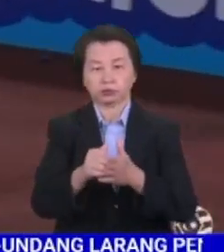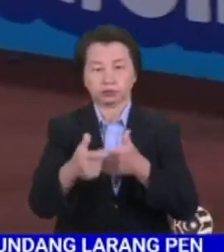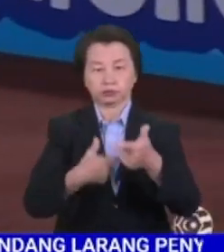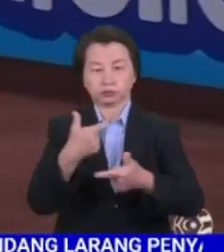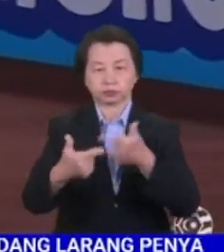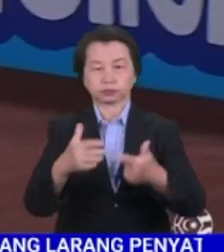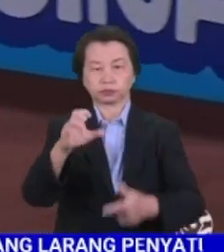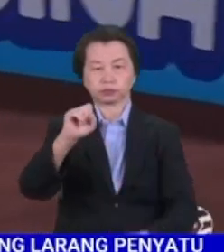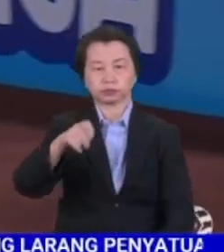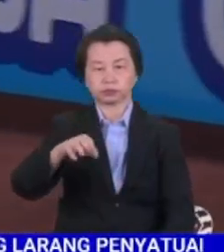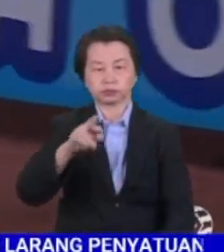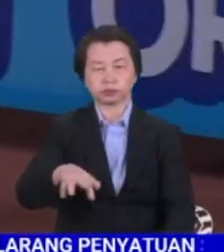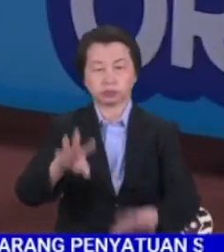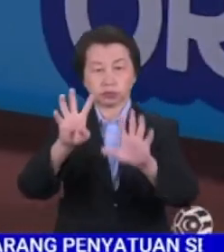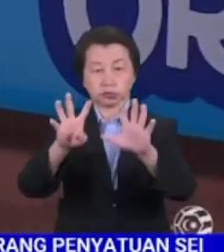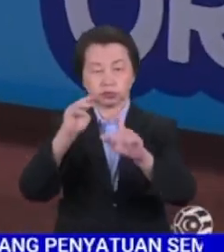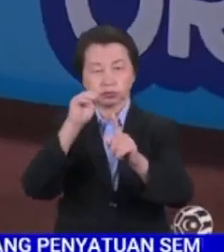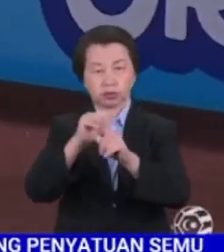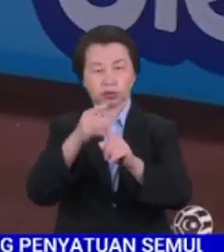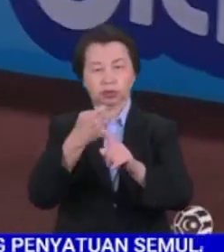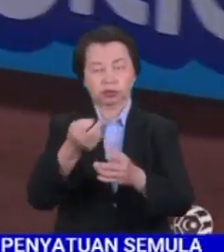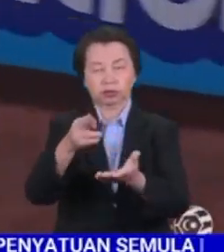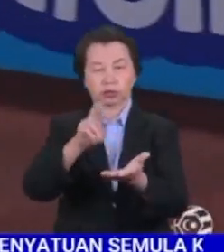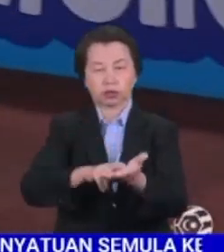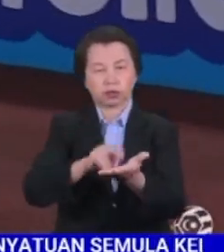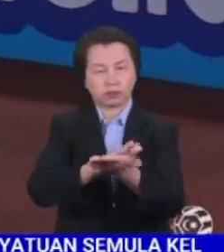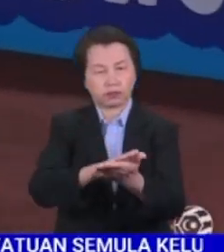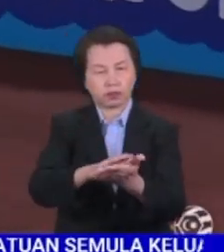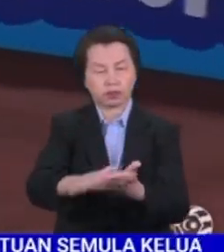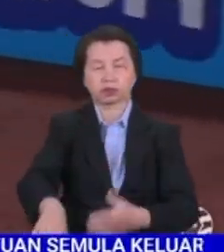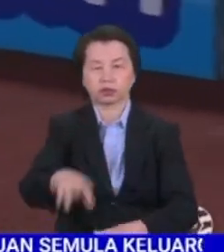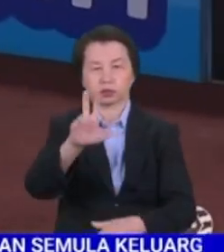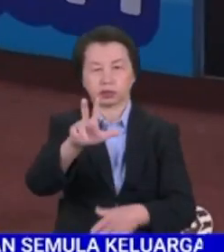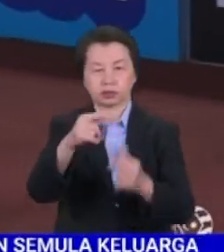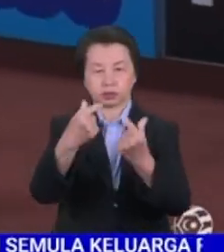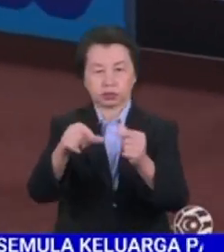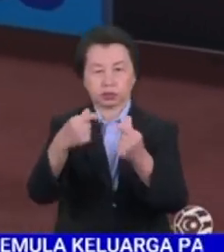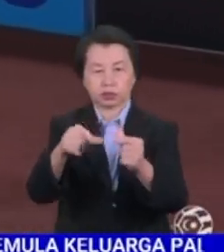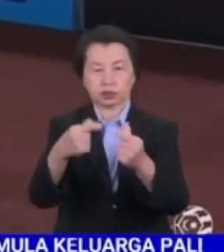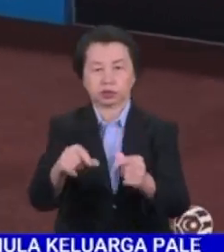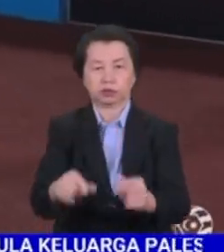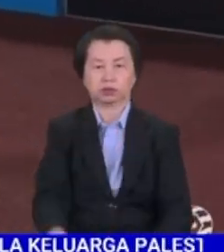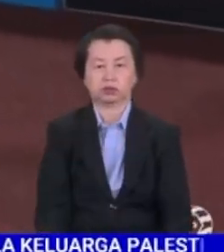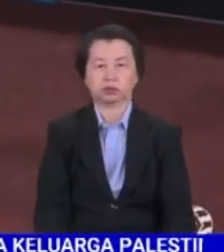Liga Super dengan 9 mata. Hasil rekod bersih 3 perlawanan.